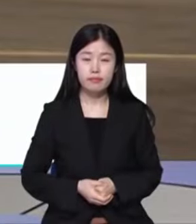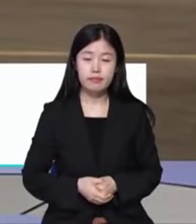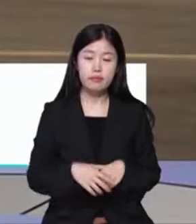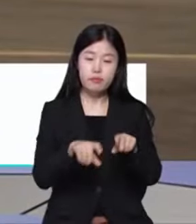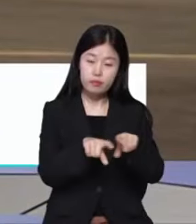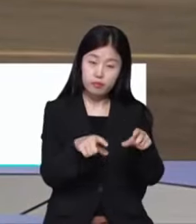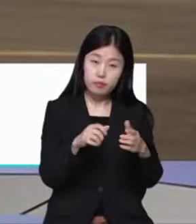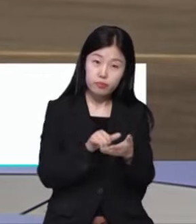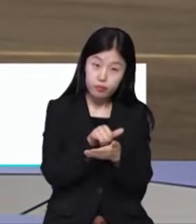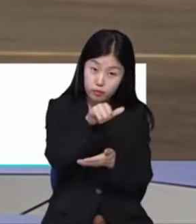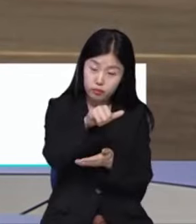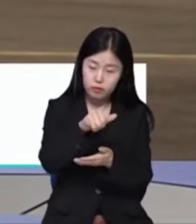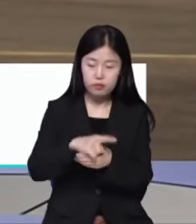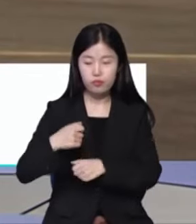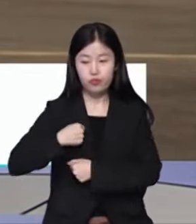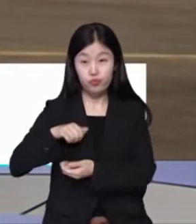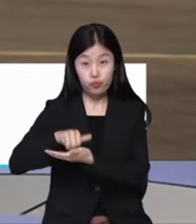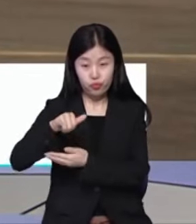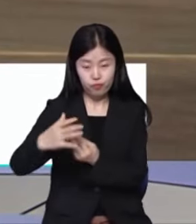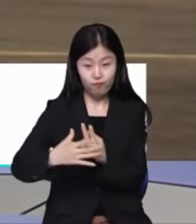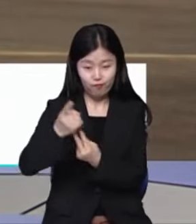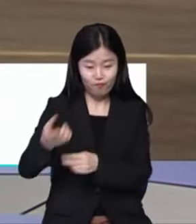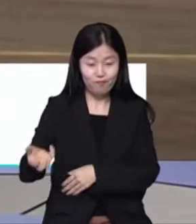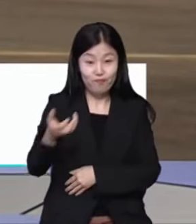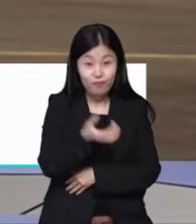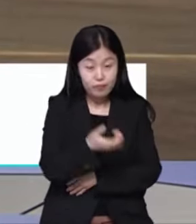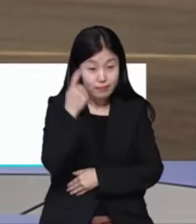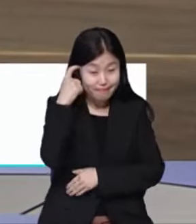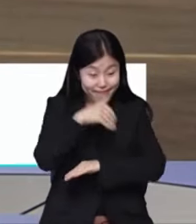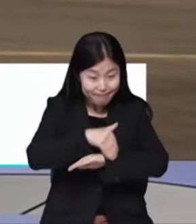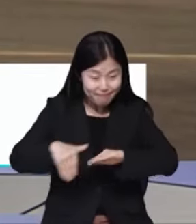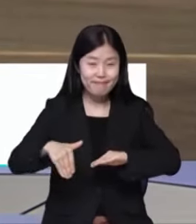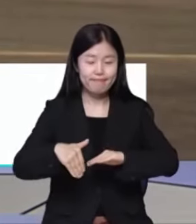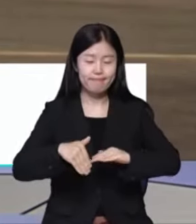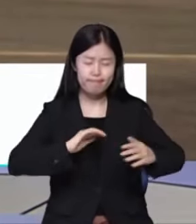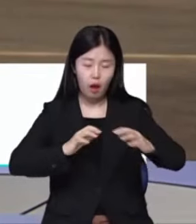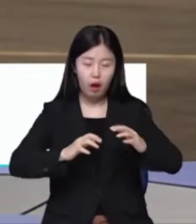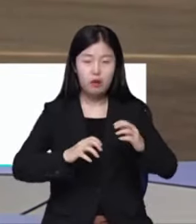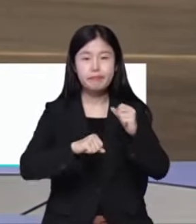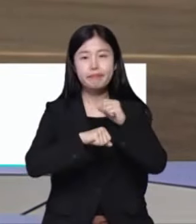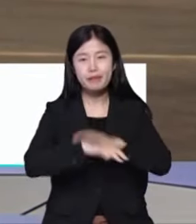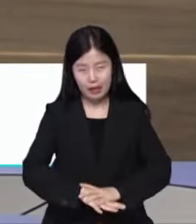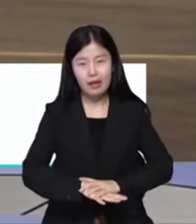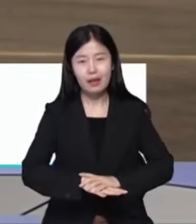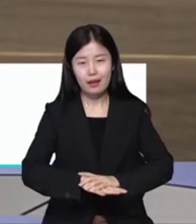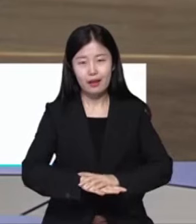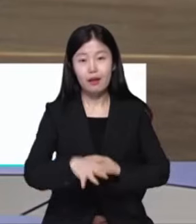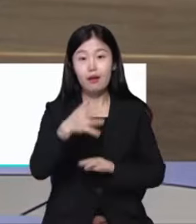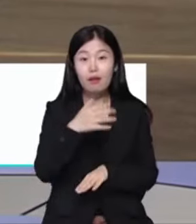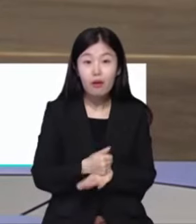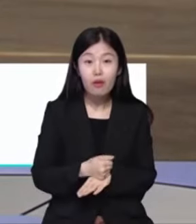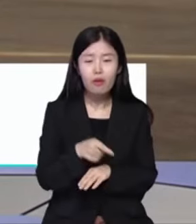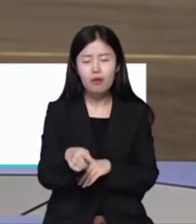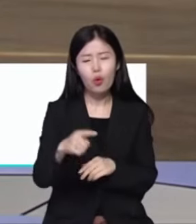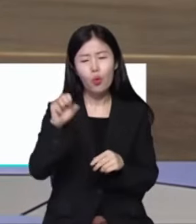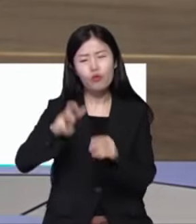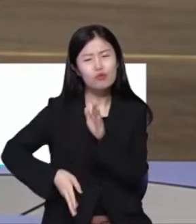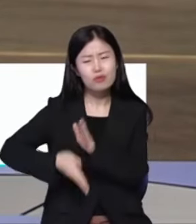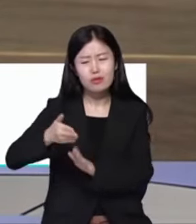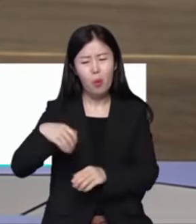민간공항과 군공항의 무한 통합 이전을 위한 3자 회동이 성과 없이 끝나며 광주시의 전략 부재에 대한 비판이 이어지고